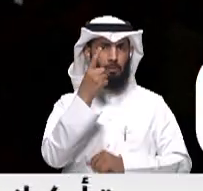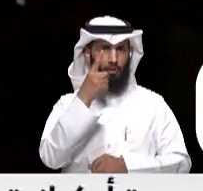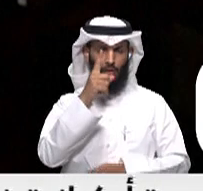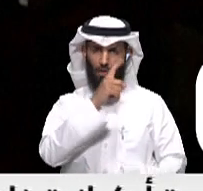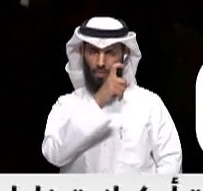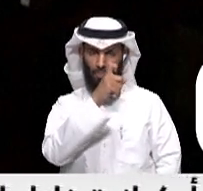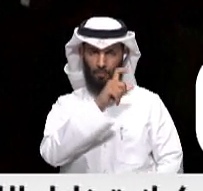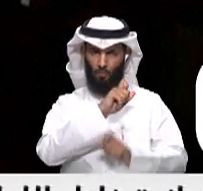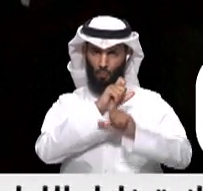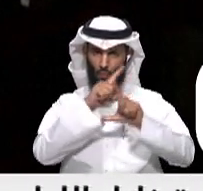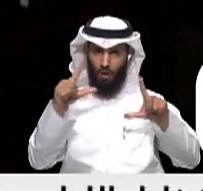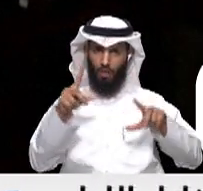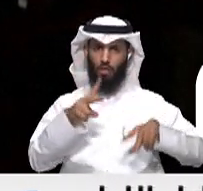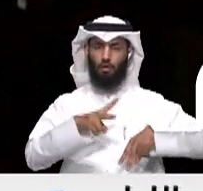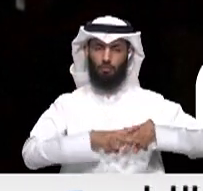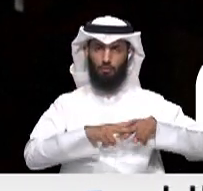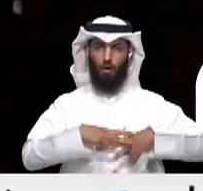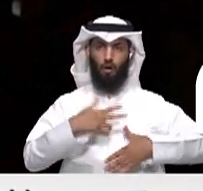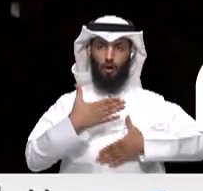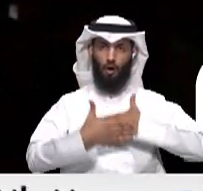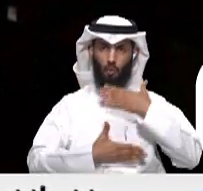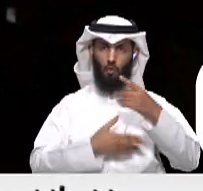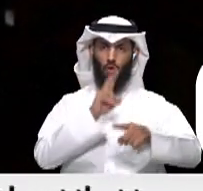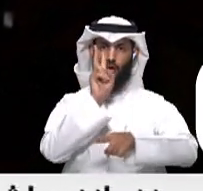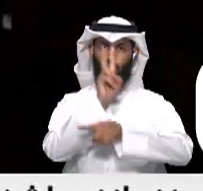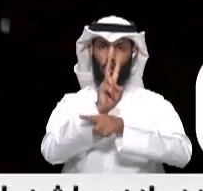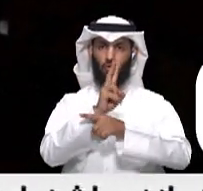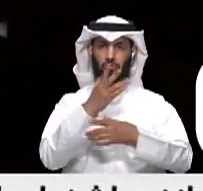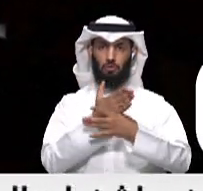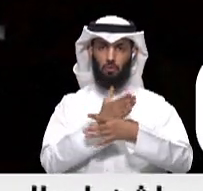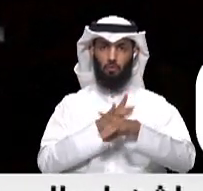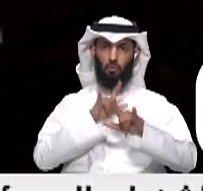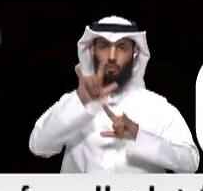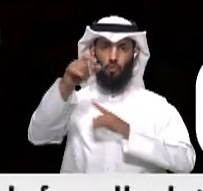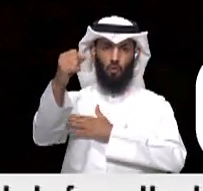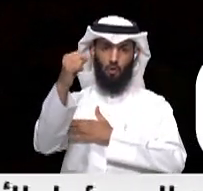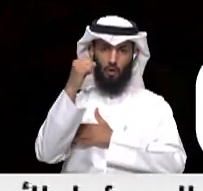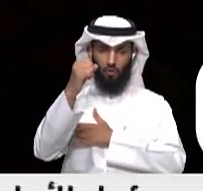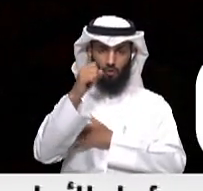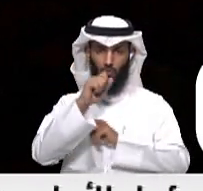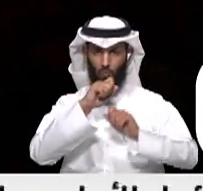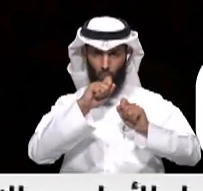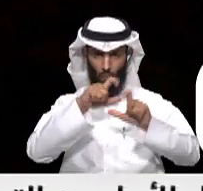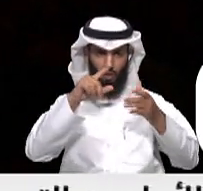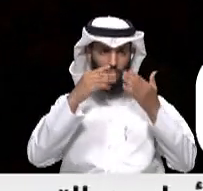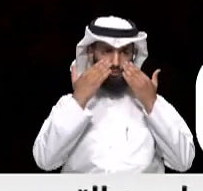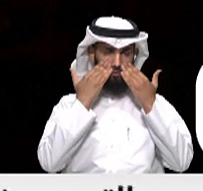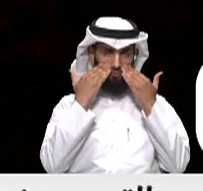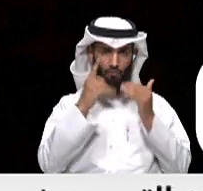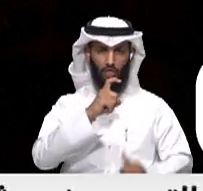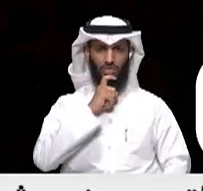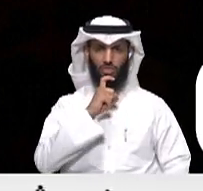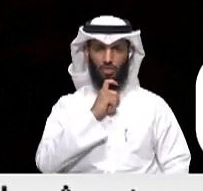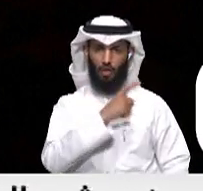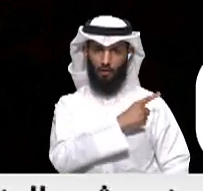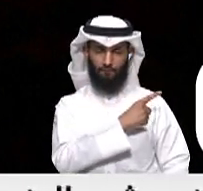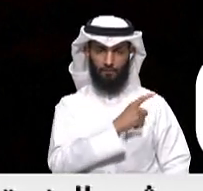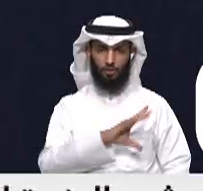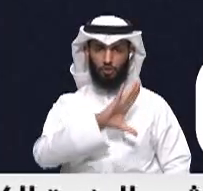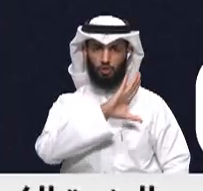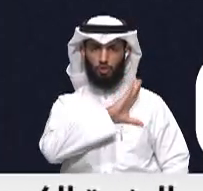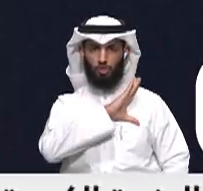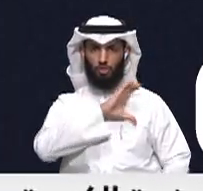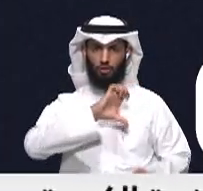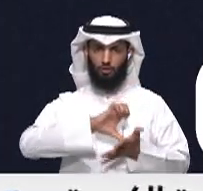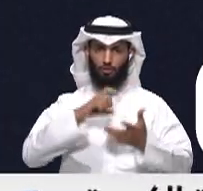الاحتلال يسعى لتضخيم حجم هجومه الضعيف. بدوره قال مركز الدفاعات الجوية الإيرانية إن الهجوم على